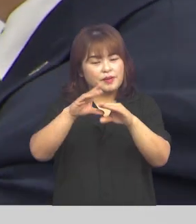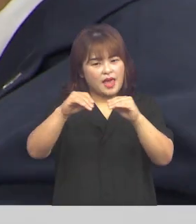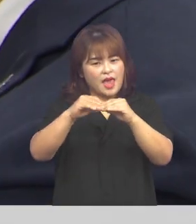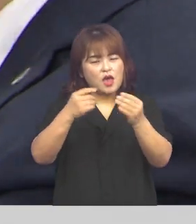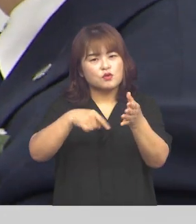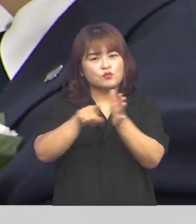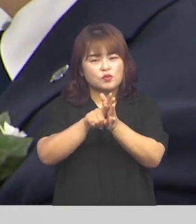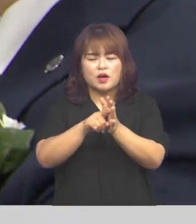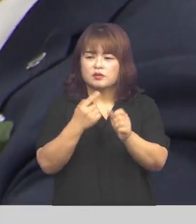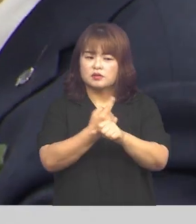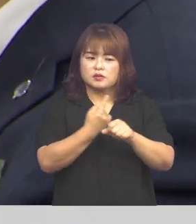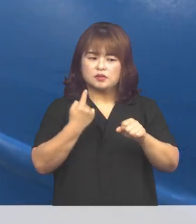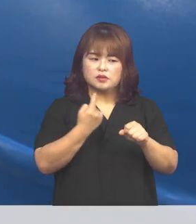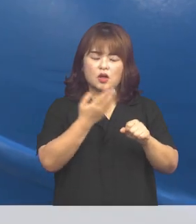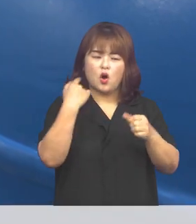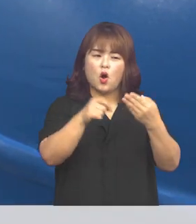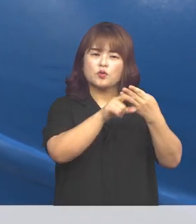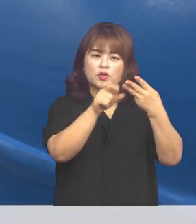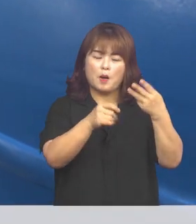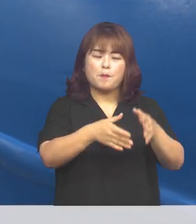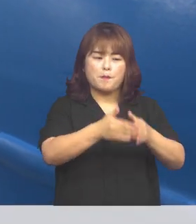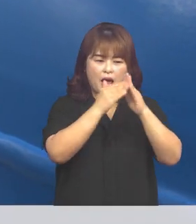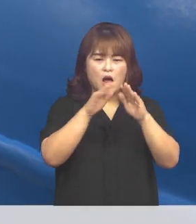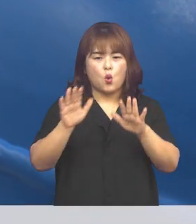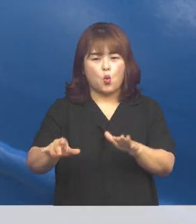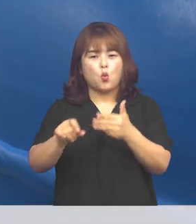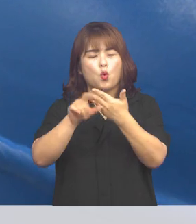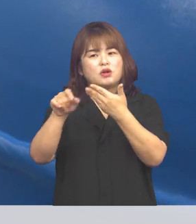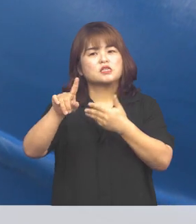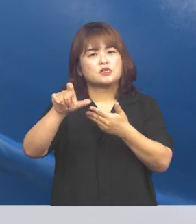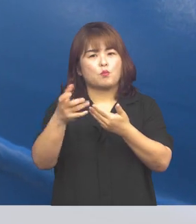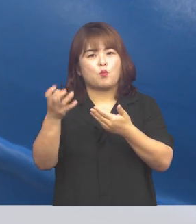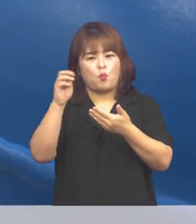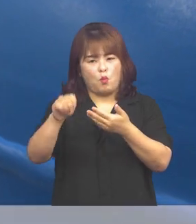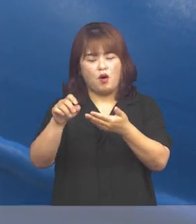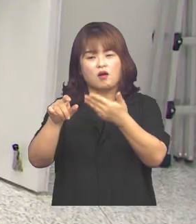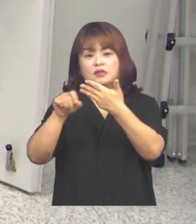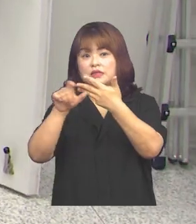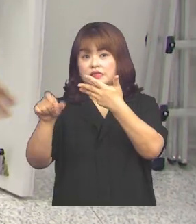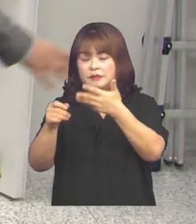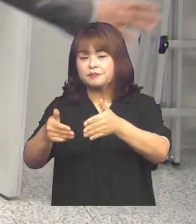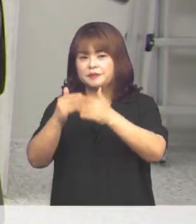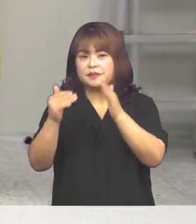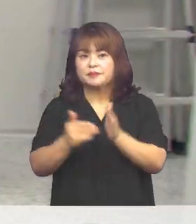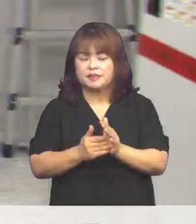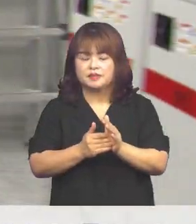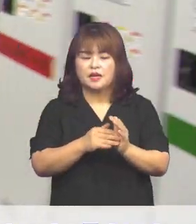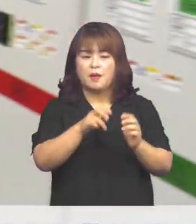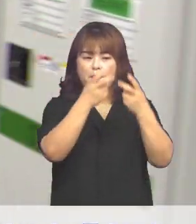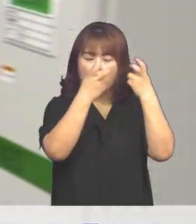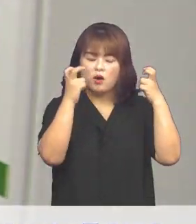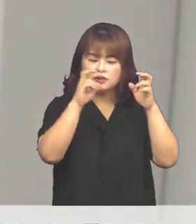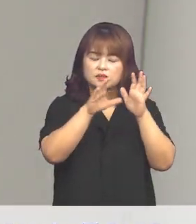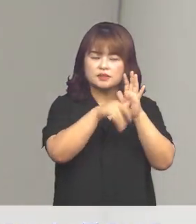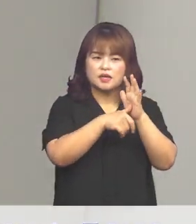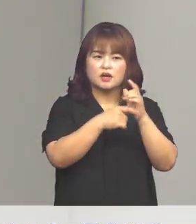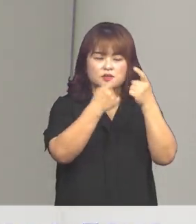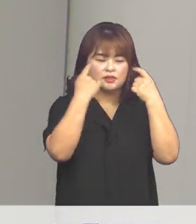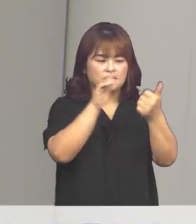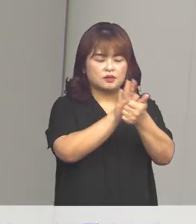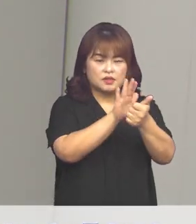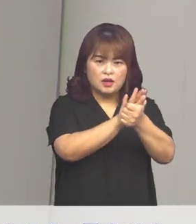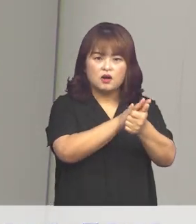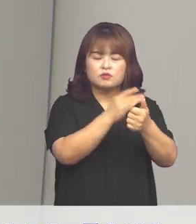지난 3월 구축을 시작해 총 15억여 원을 들여 7월 완공됐습니다. 시는 명지대학교와 반도체